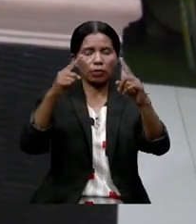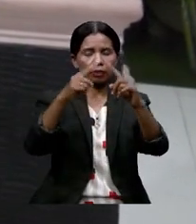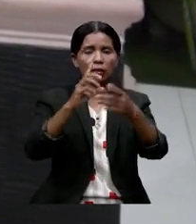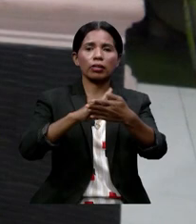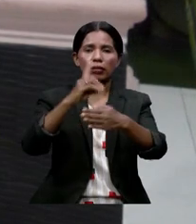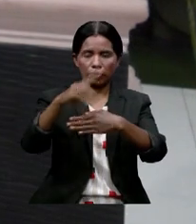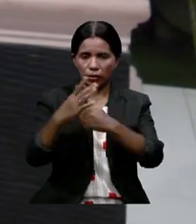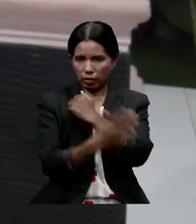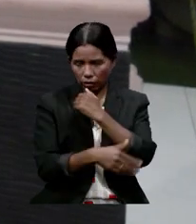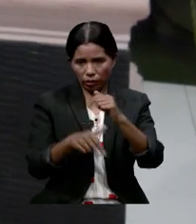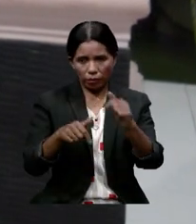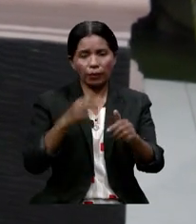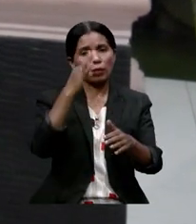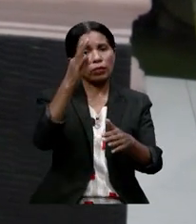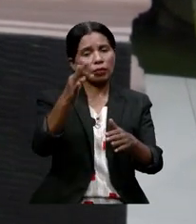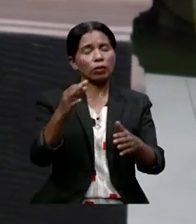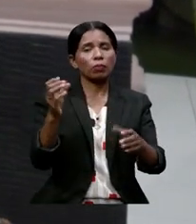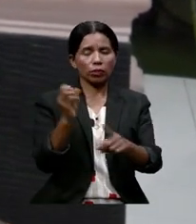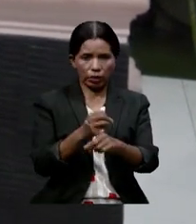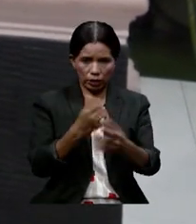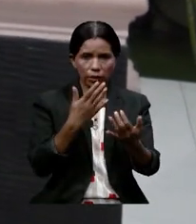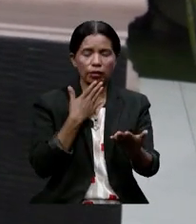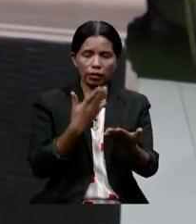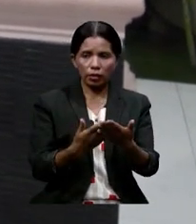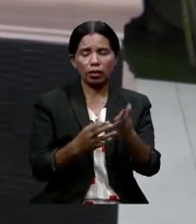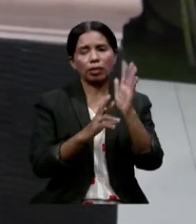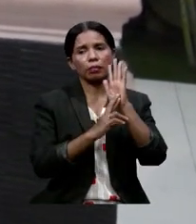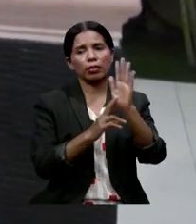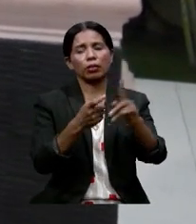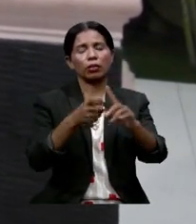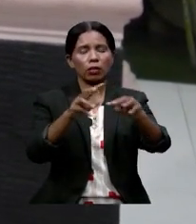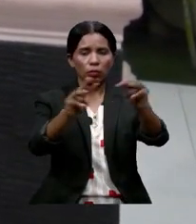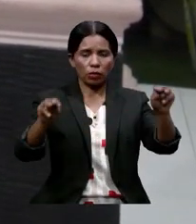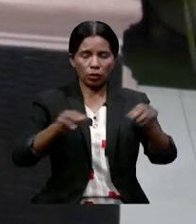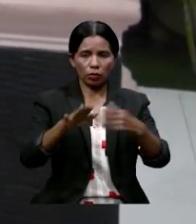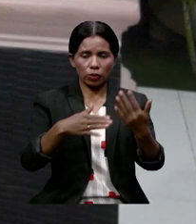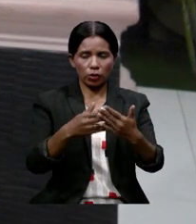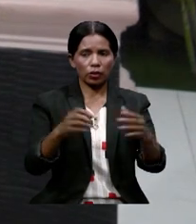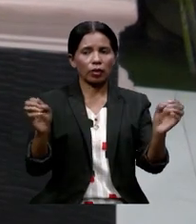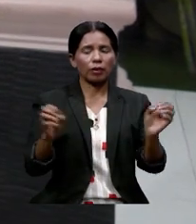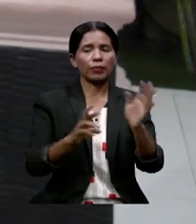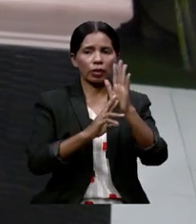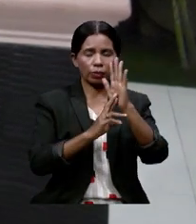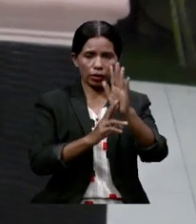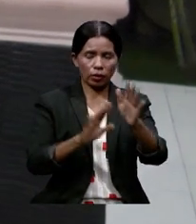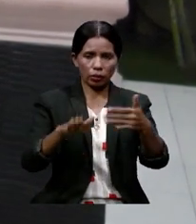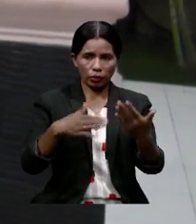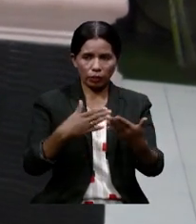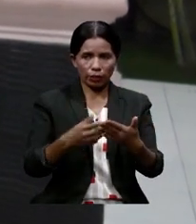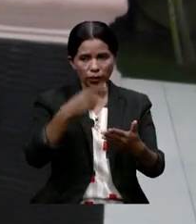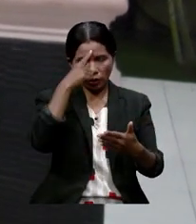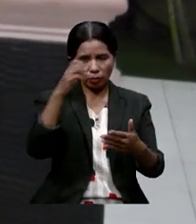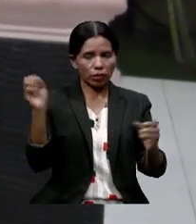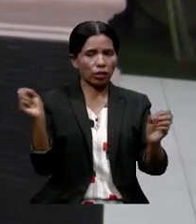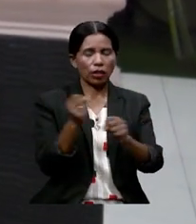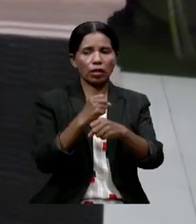Oi aproveita oportunidade dia kira ne, representanti husi munisip ser mai lama ihotu, mes mai representanti det, tambah italo salo